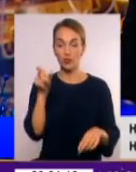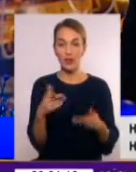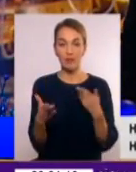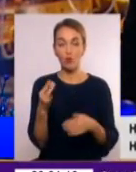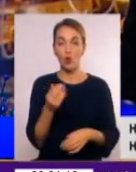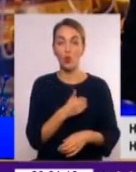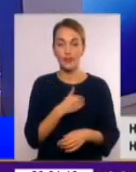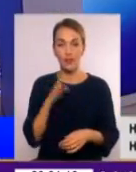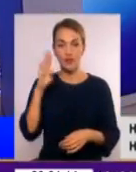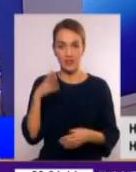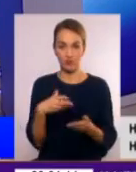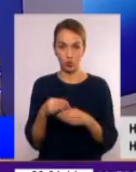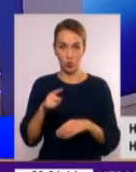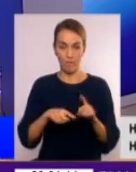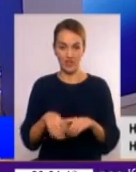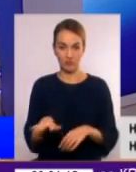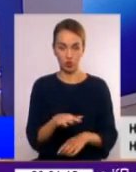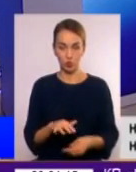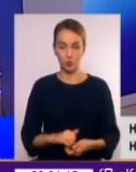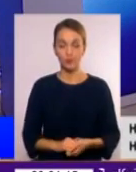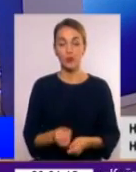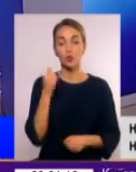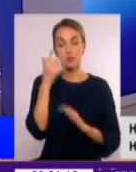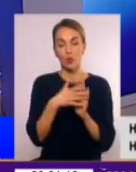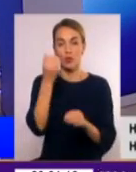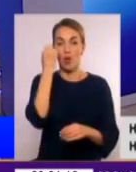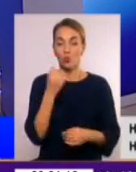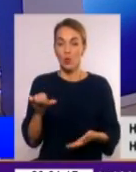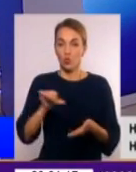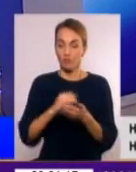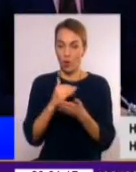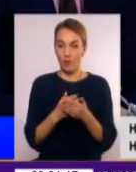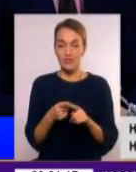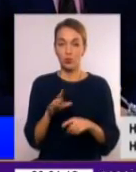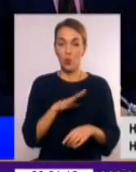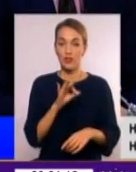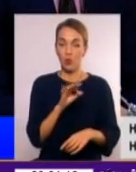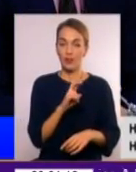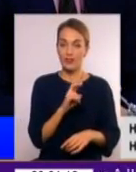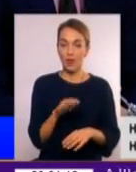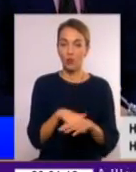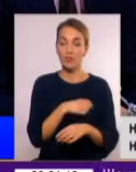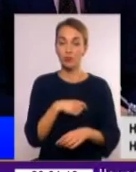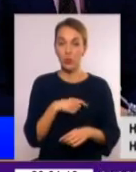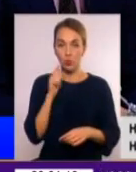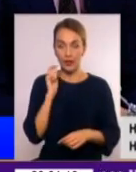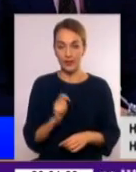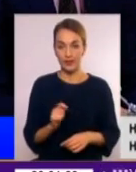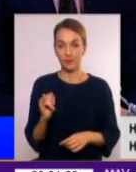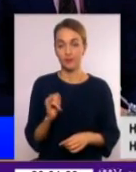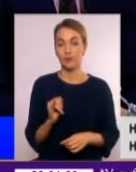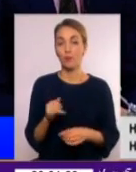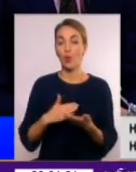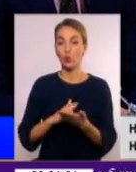вона хотіла зрадити свою батьківщину. Зрозуміло. Дякую вам, панове. Дякую за участь у програмі. Це були Олександр Бригинець, народний депутат України, та Ігор